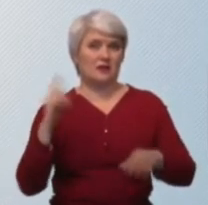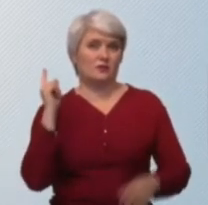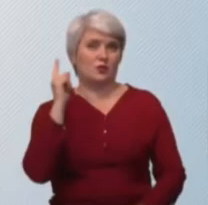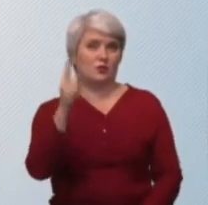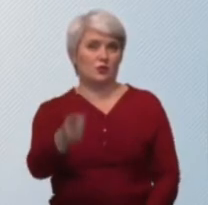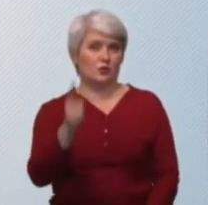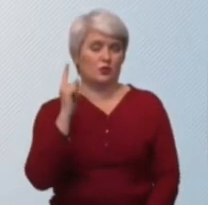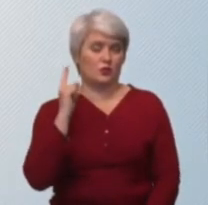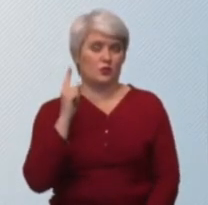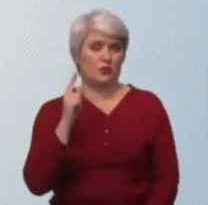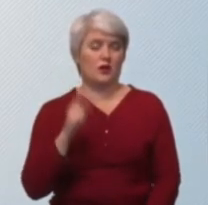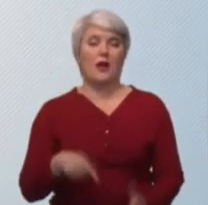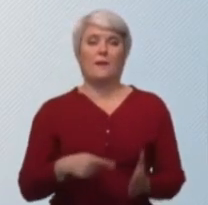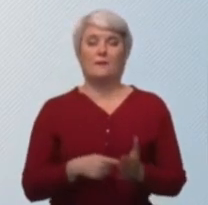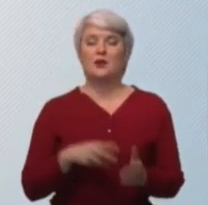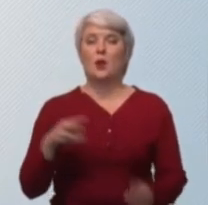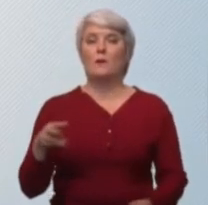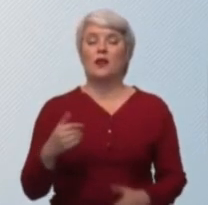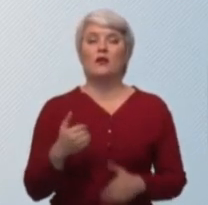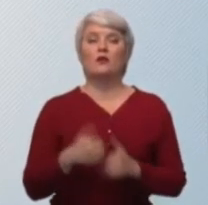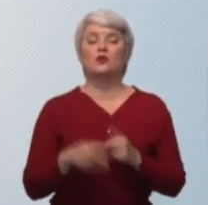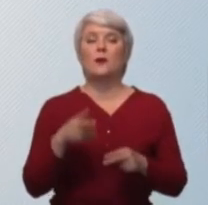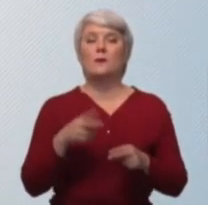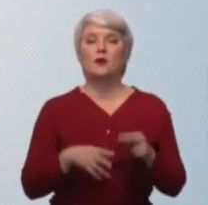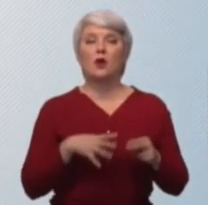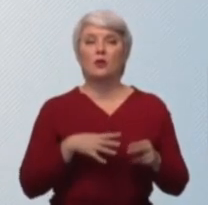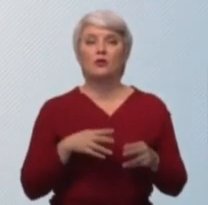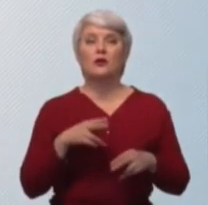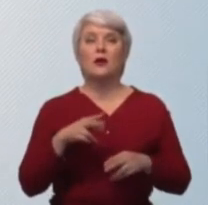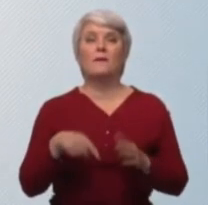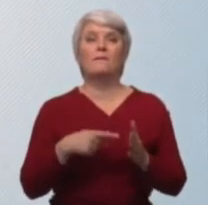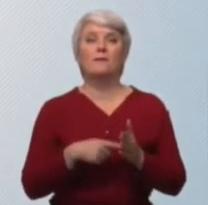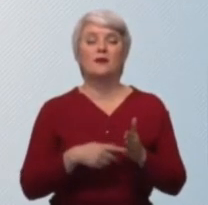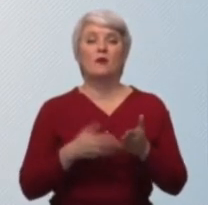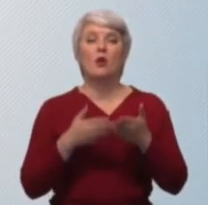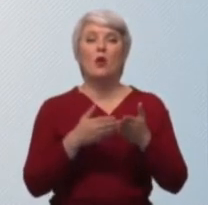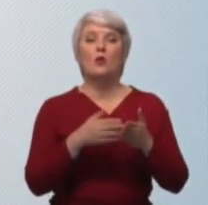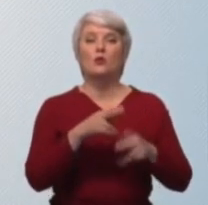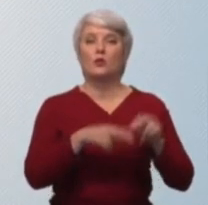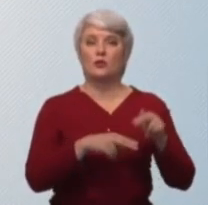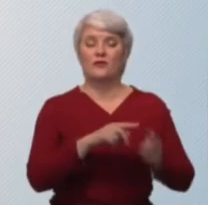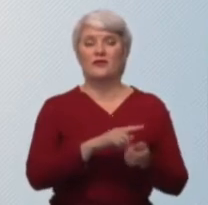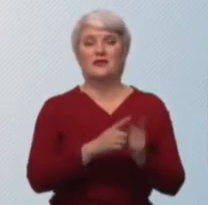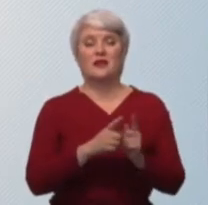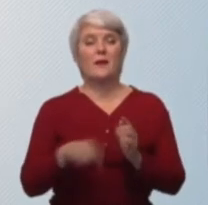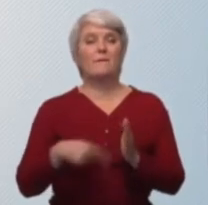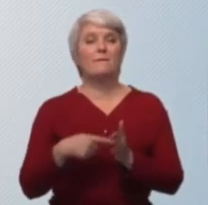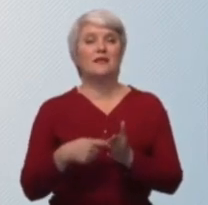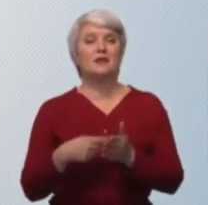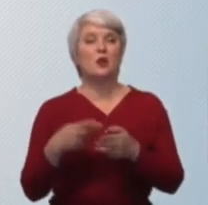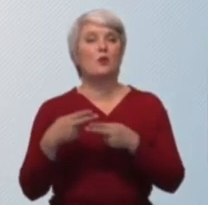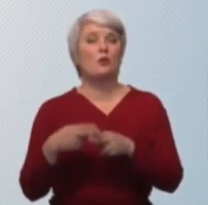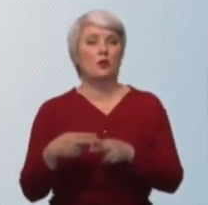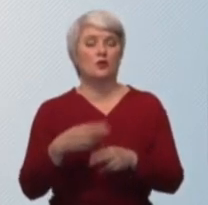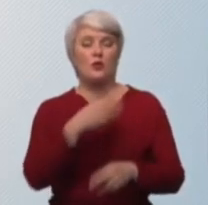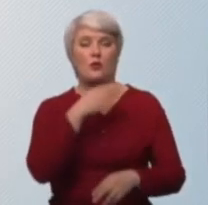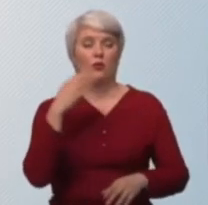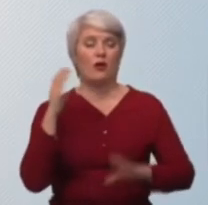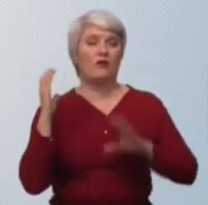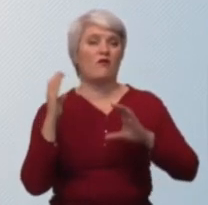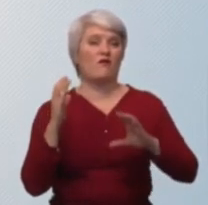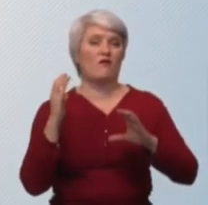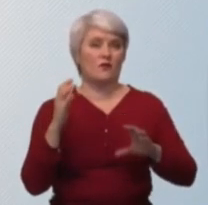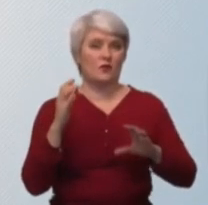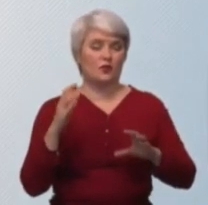того, місто Миколаїв вже перестало бути містом кораблебудівельників, а стало містом портом. І велика кількість фур